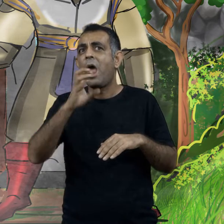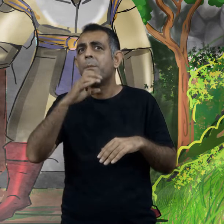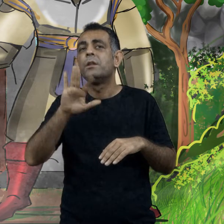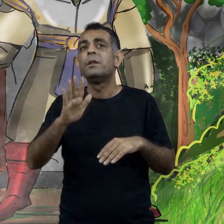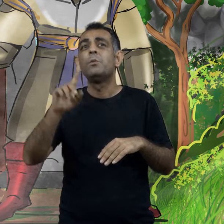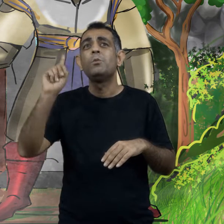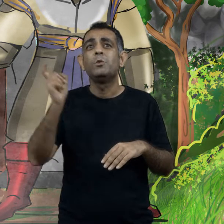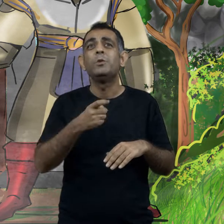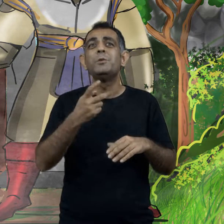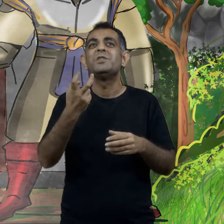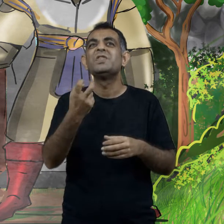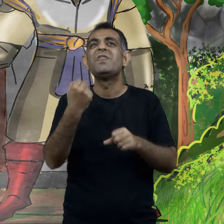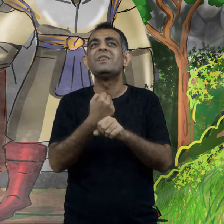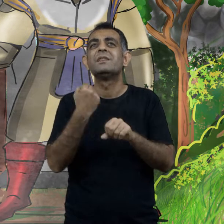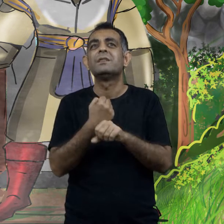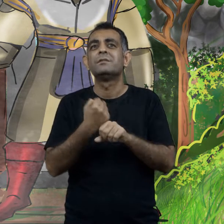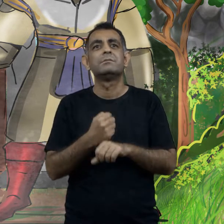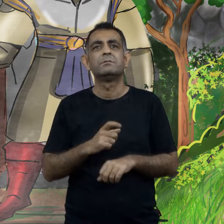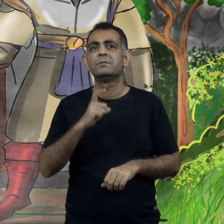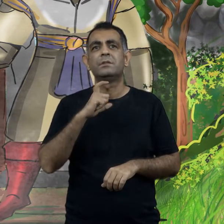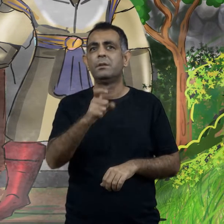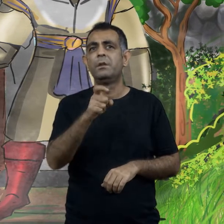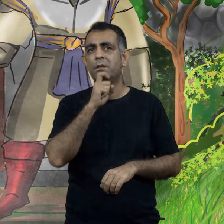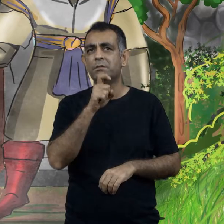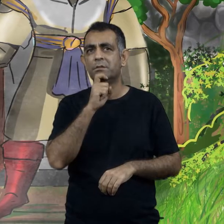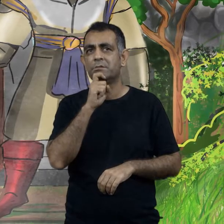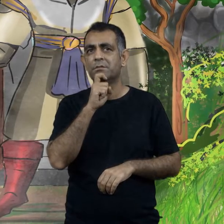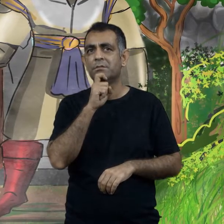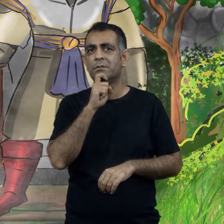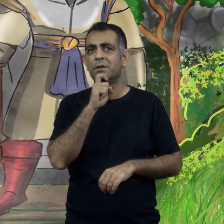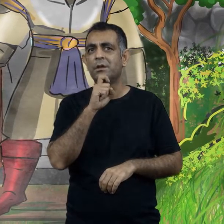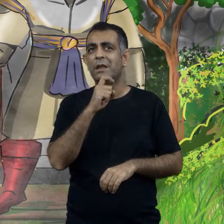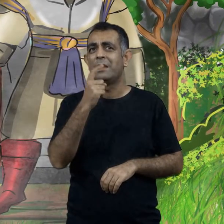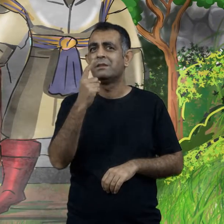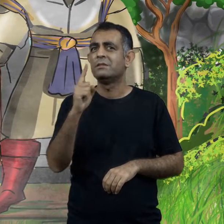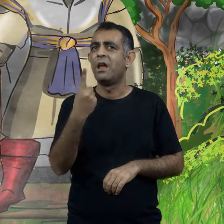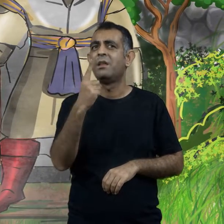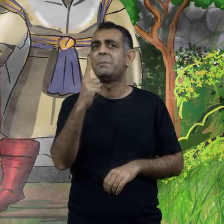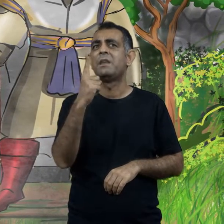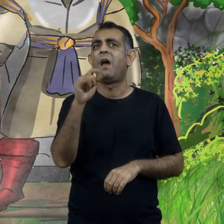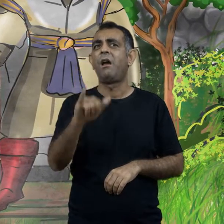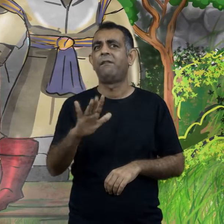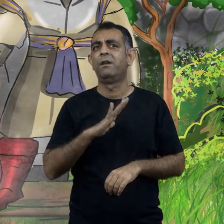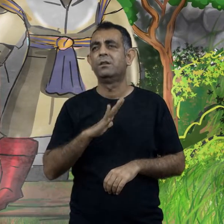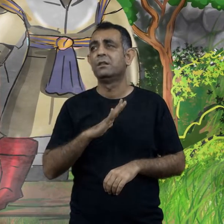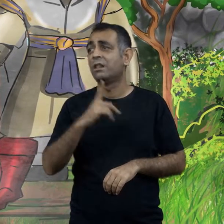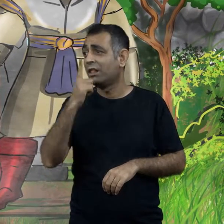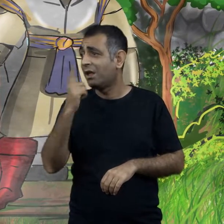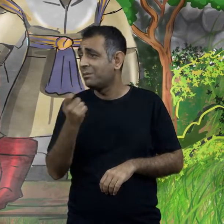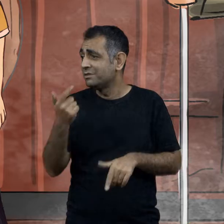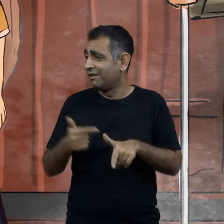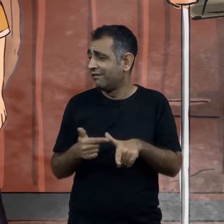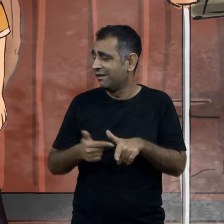yenir ama elma değil, buldum ceviz. Cevap yanlış. Sadece bir cevap hakkınız